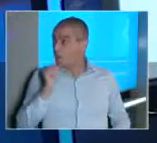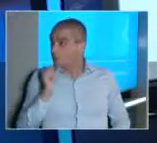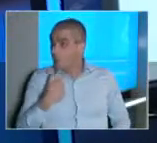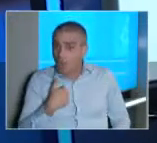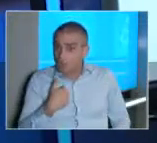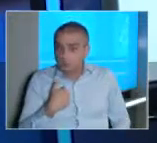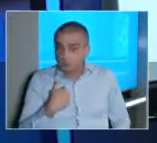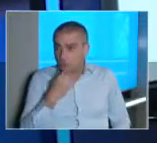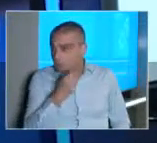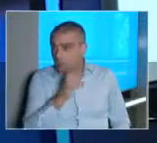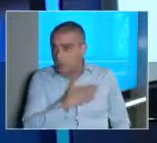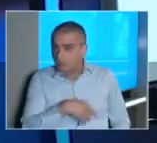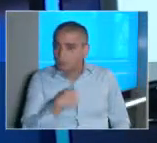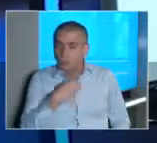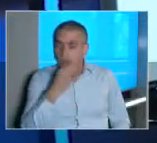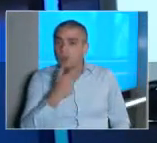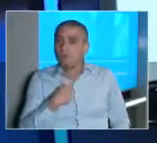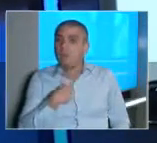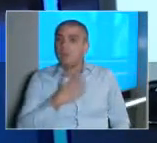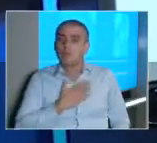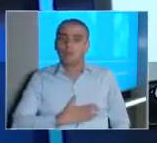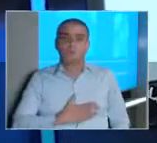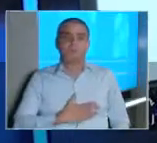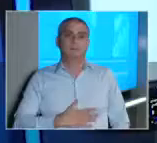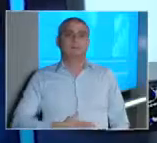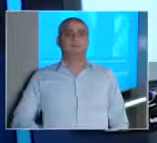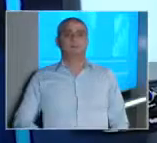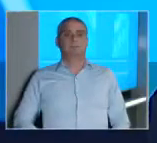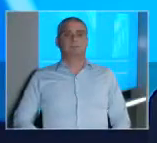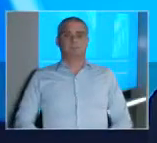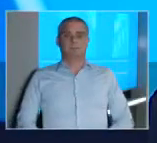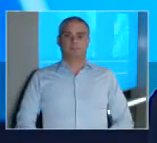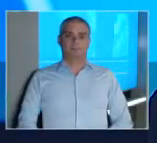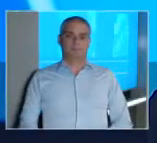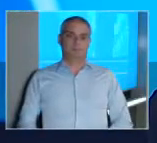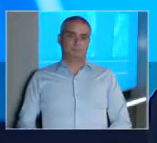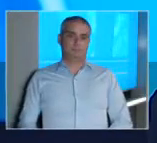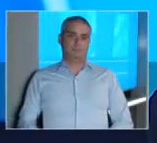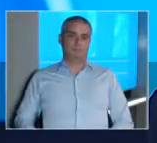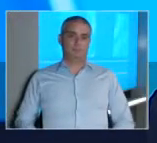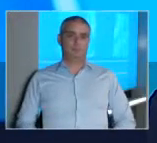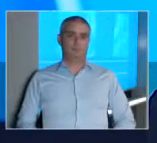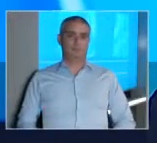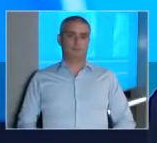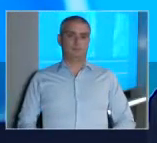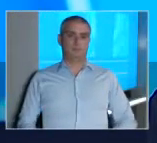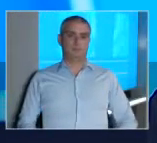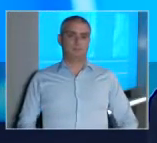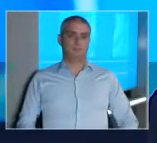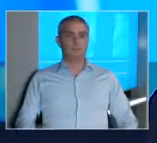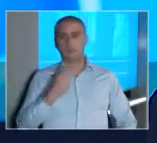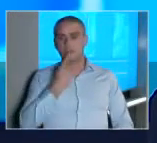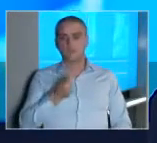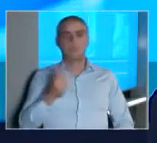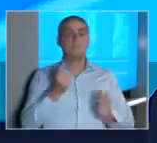אנחנו לא שואלים אותם מה הם רוצים. אנחנו שואלים אותנו מה אנחנו רוצים. דוברי כחול לבן ואלימור. אבל זה בסדר, בוא נשמע אותך טוב. מה אתה